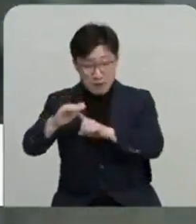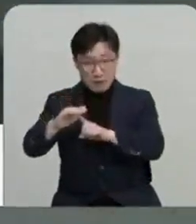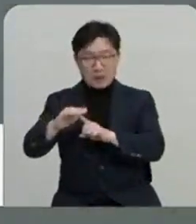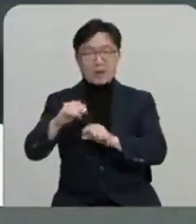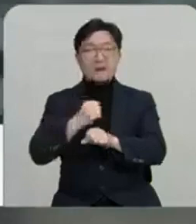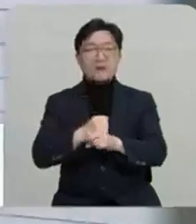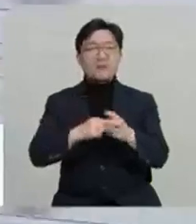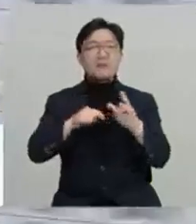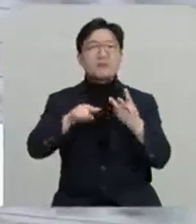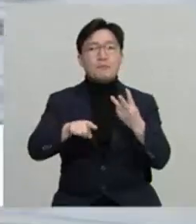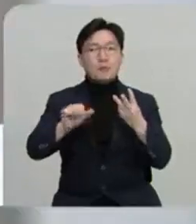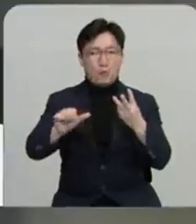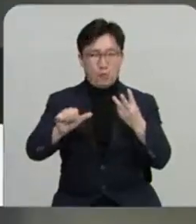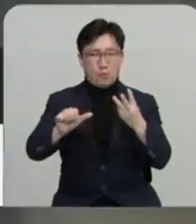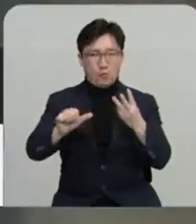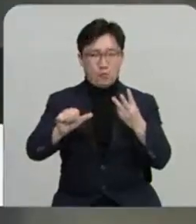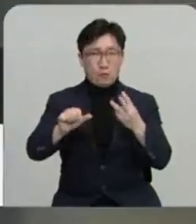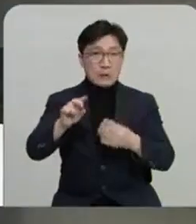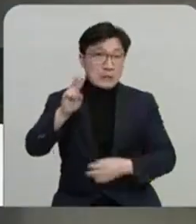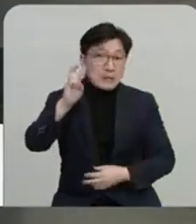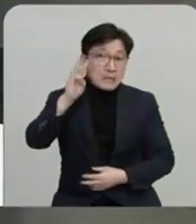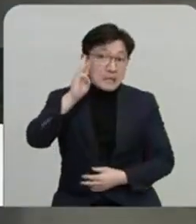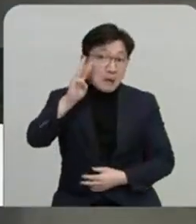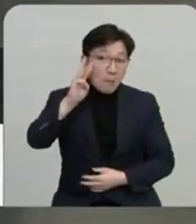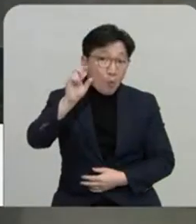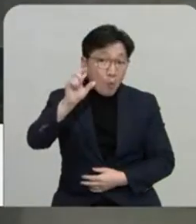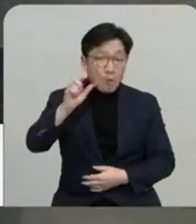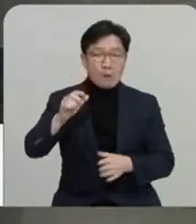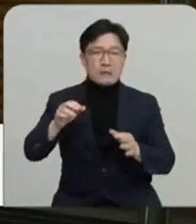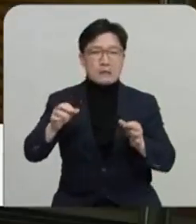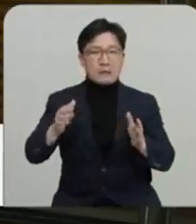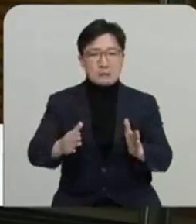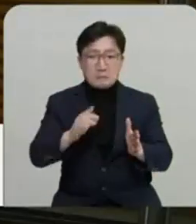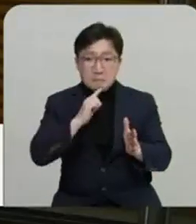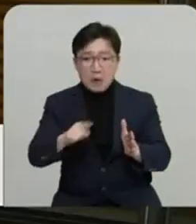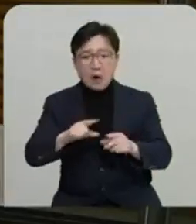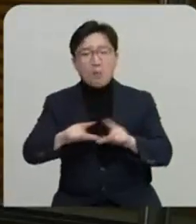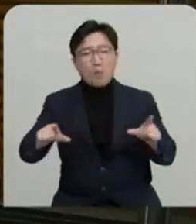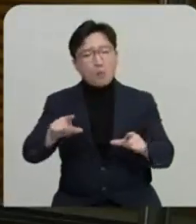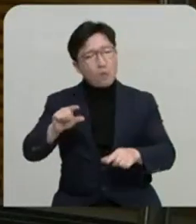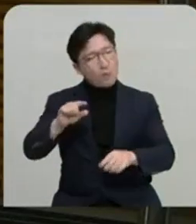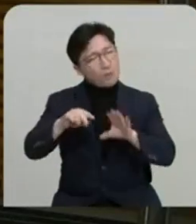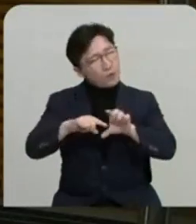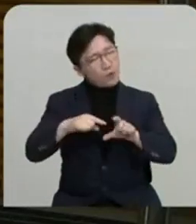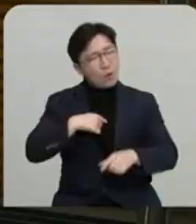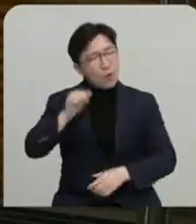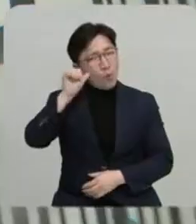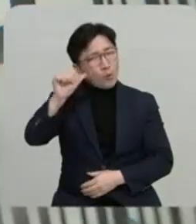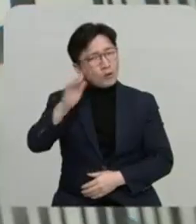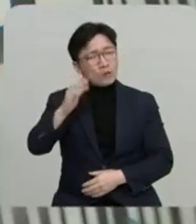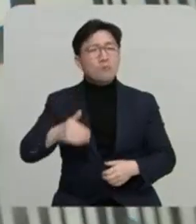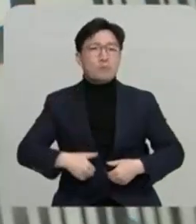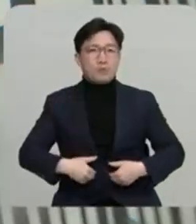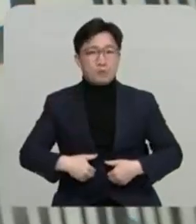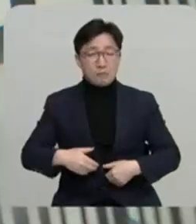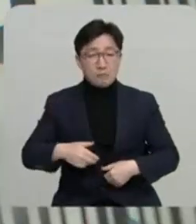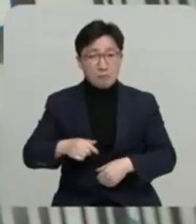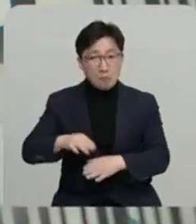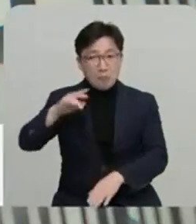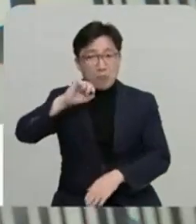보유량은 3.51분. 적정치인 5일분을 한참 밑돌고 있습니다.